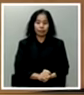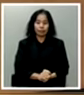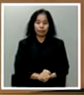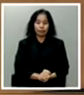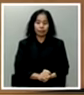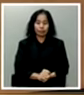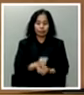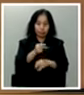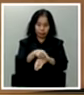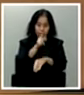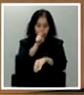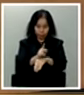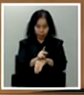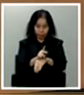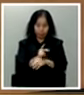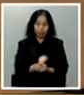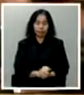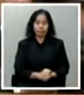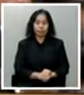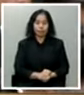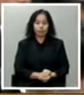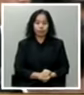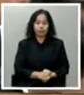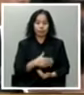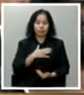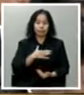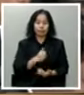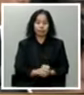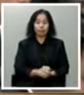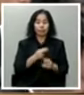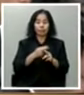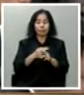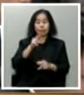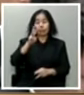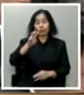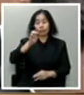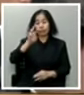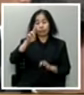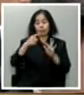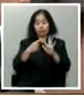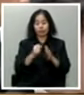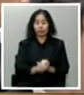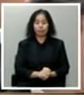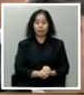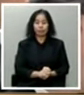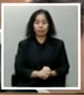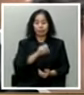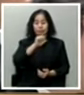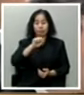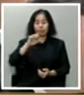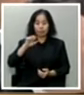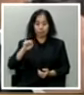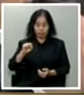กราบเรียนท่านประธานที่เคารพกับผมนายวิรัตรัตนเศษสมาชิกสภาผู้แทนราษฎ